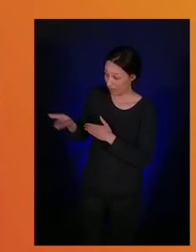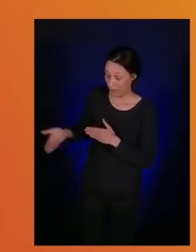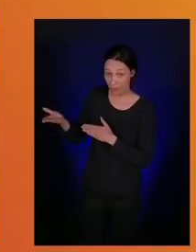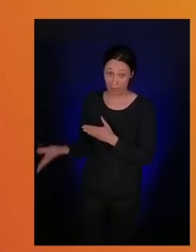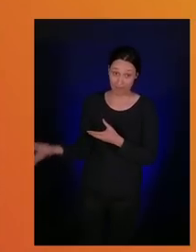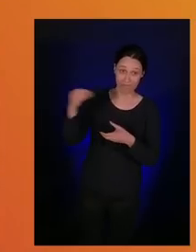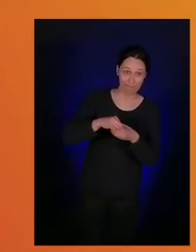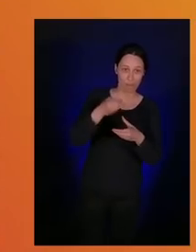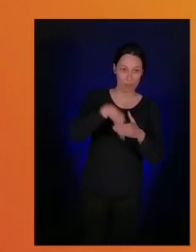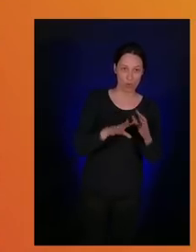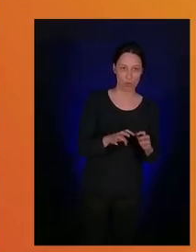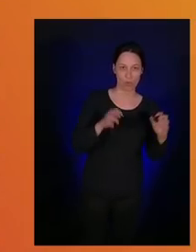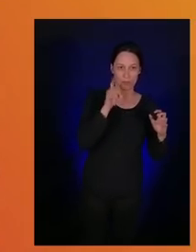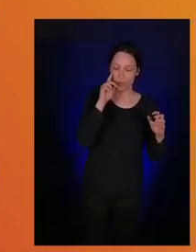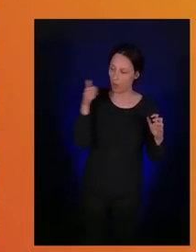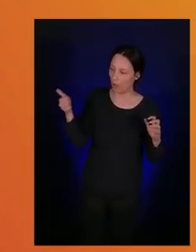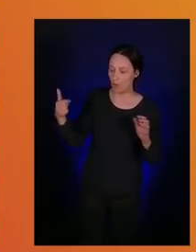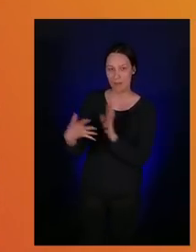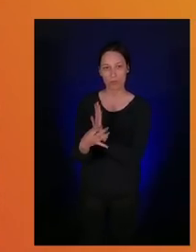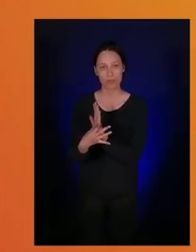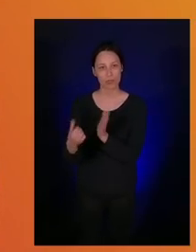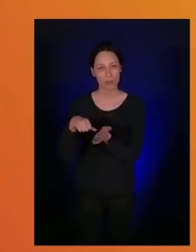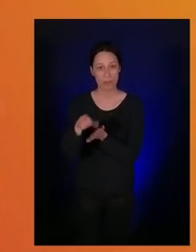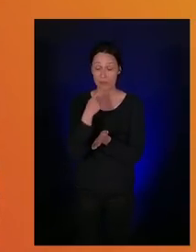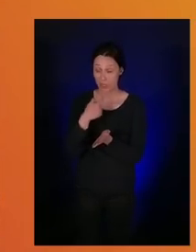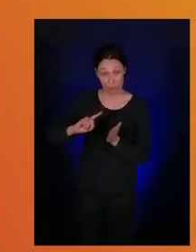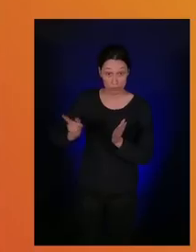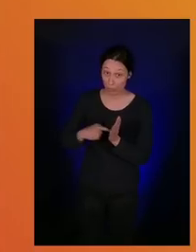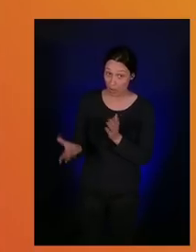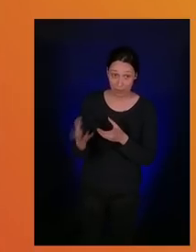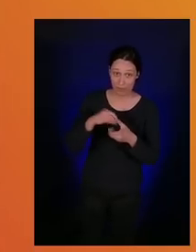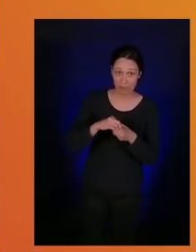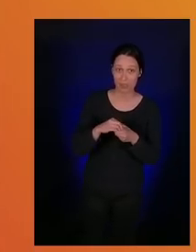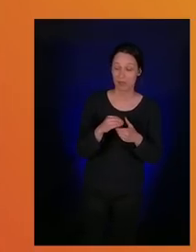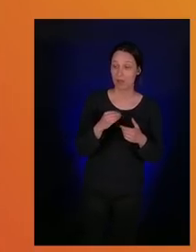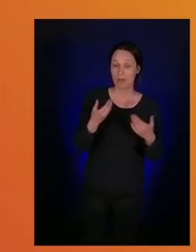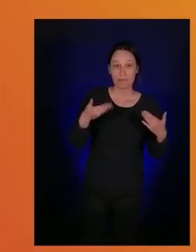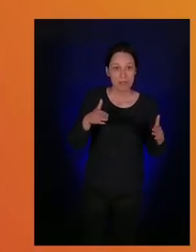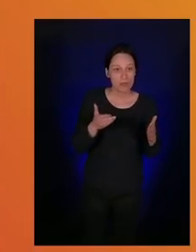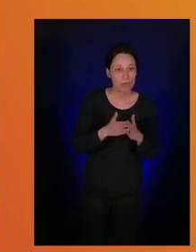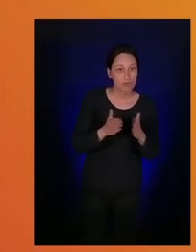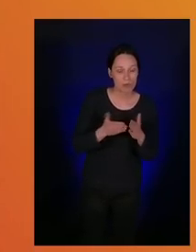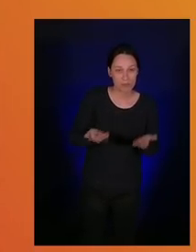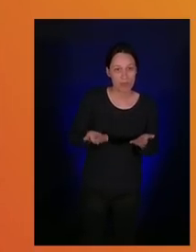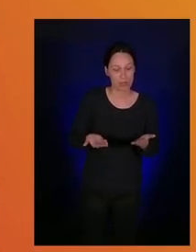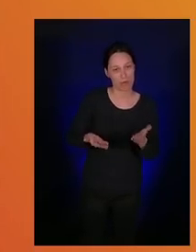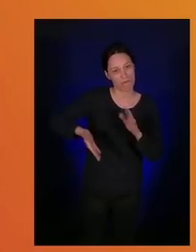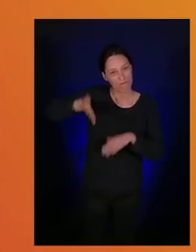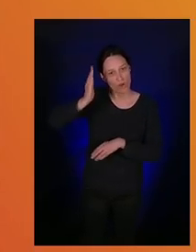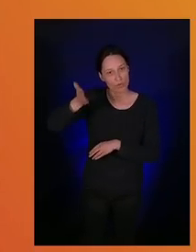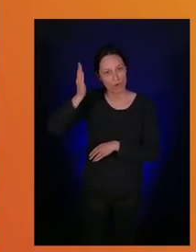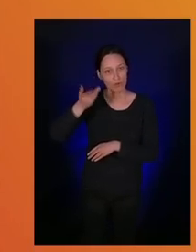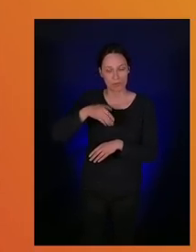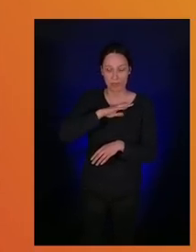payent leurs cotisations, ils peuvent être là. Donc on demande un vote au congressiste, car on n'a pas eu de réponse hier. Je